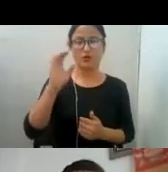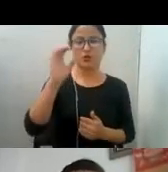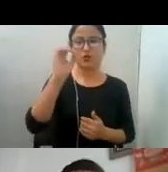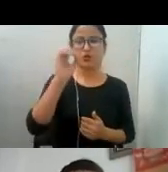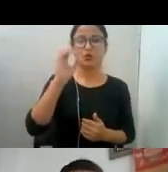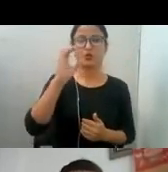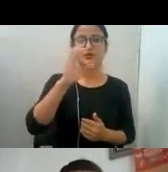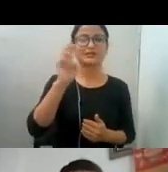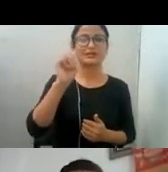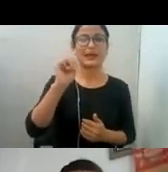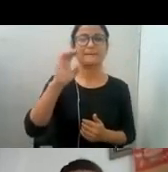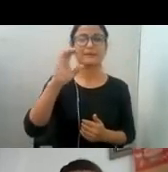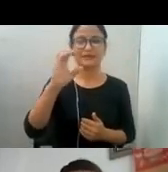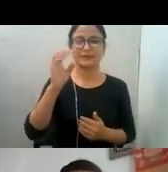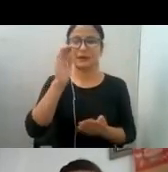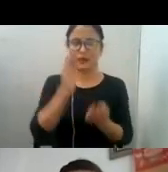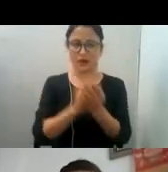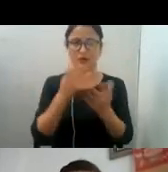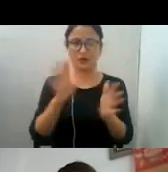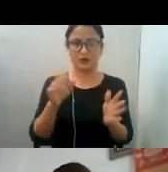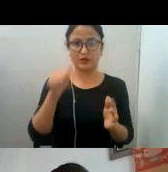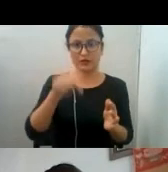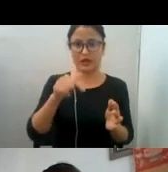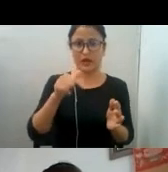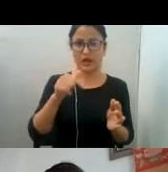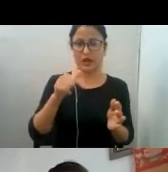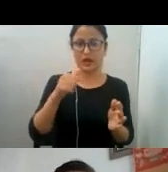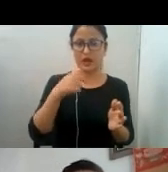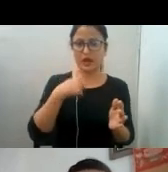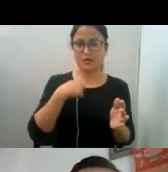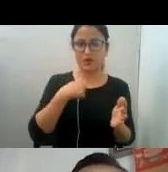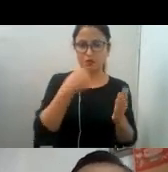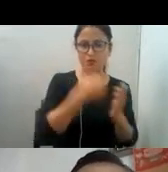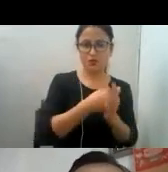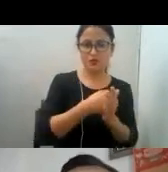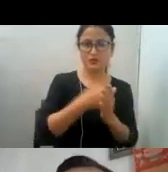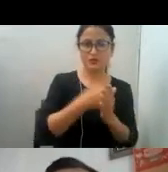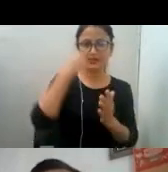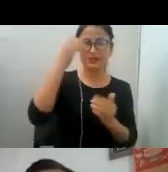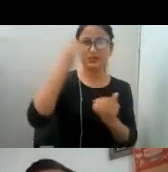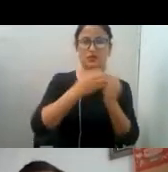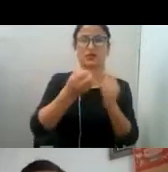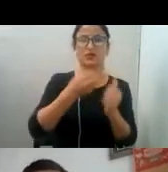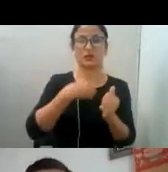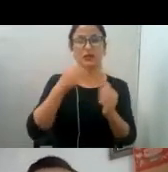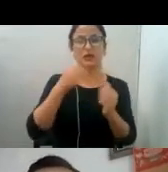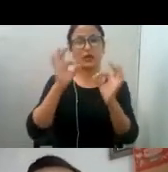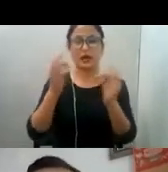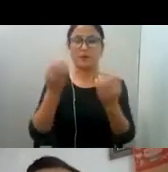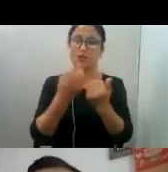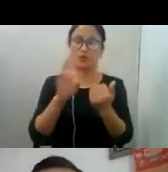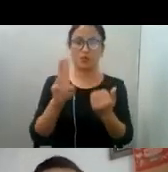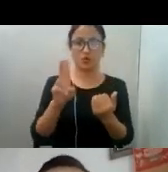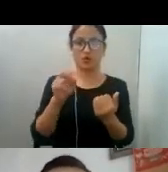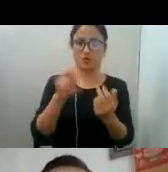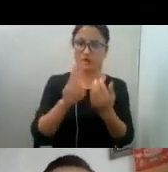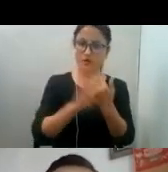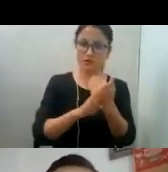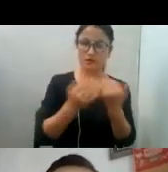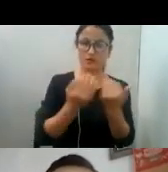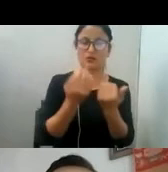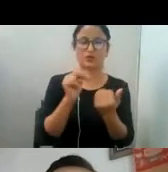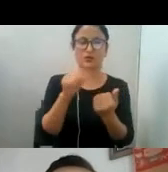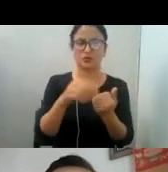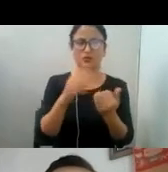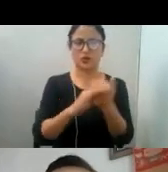ओसिएमजी यहाँ ल्याउनु भयो. अनि जे होस् यहाँ आएपछि मलाई दिदीहरूले सल्लाह दिनुभयो, राम्रो गर्नुभयो, यसो यसो गर्नुपर्छ, यस्तो गरेर